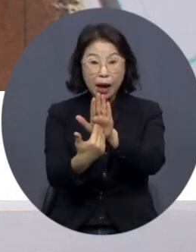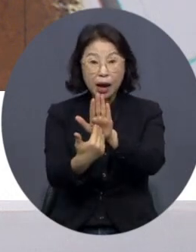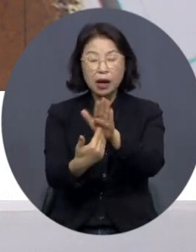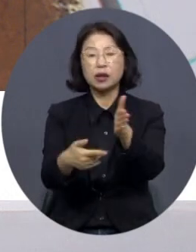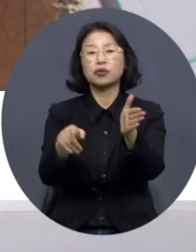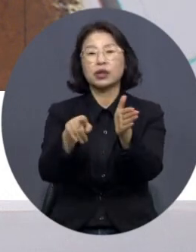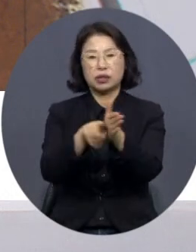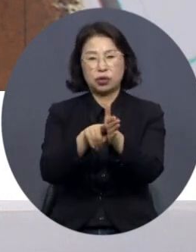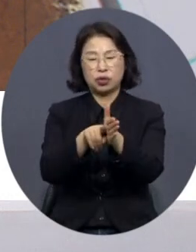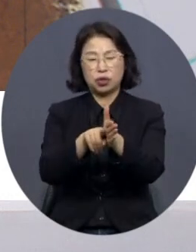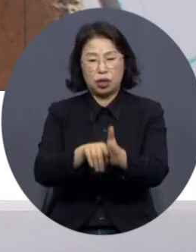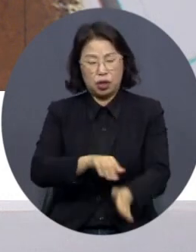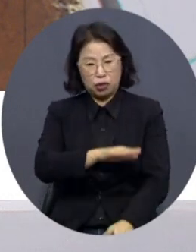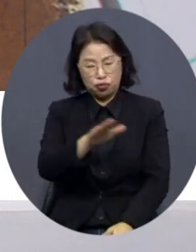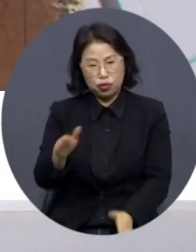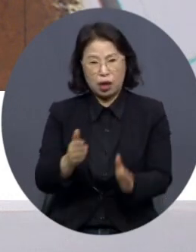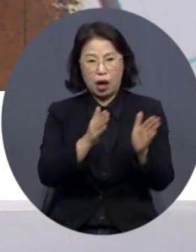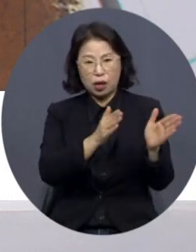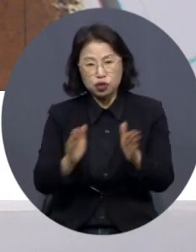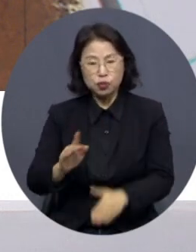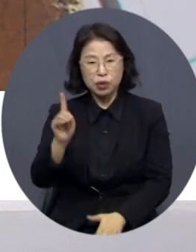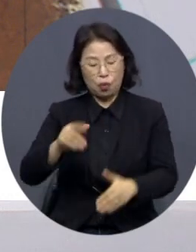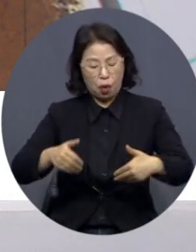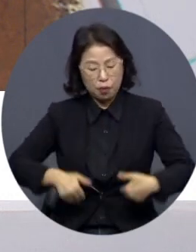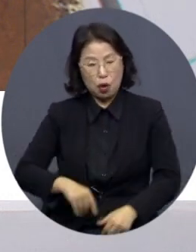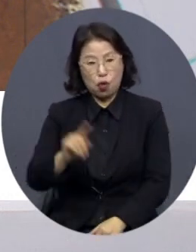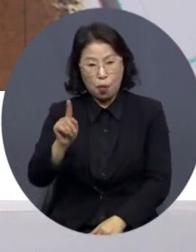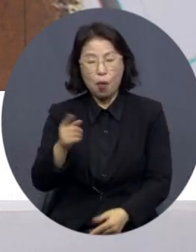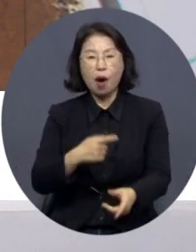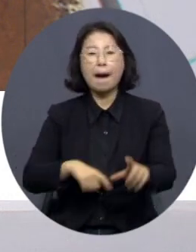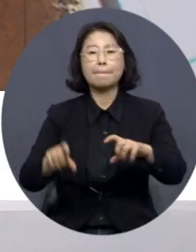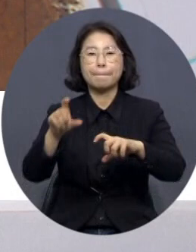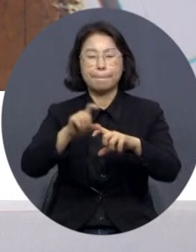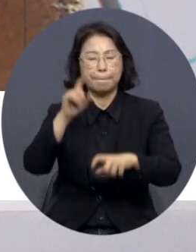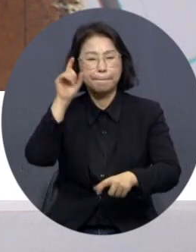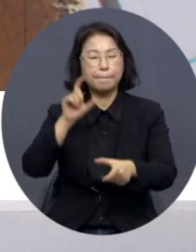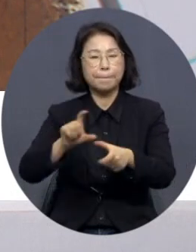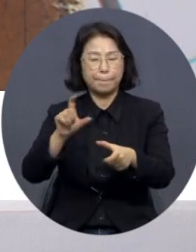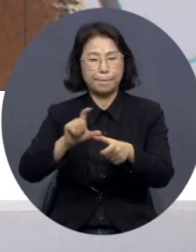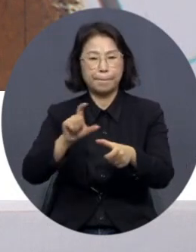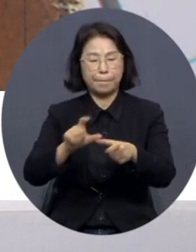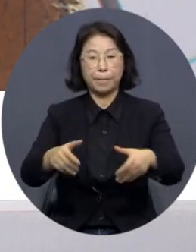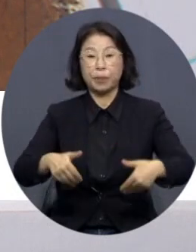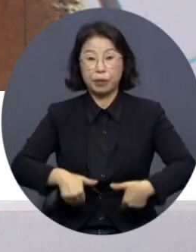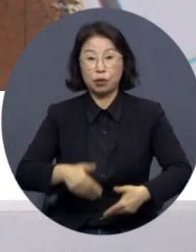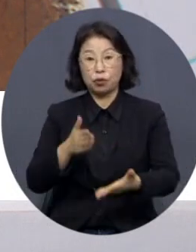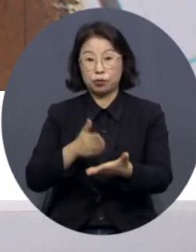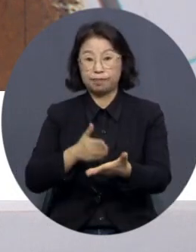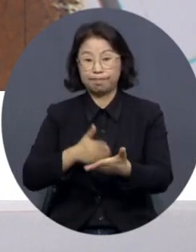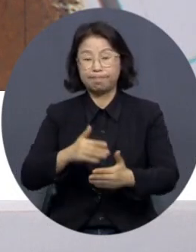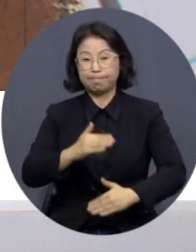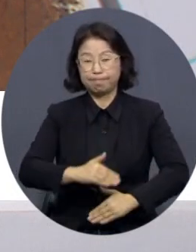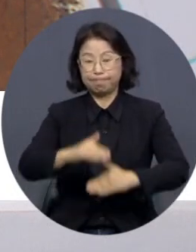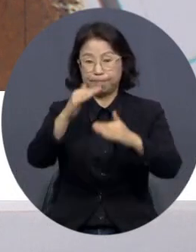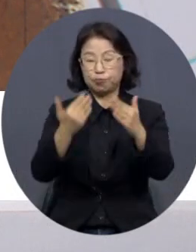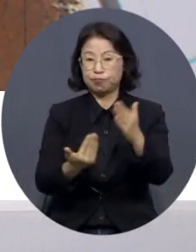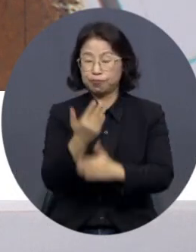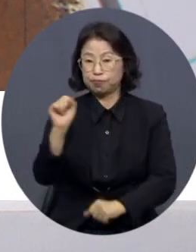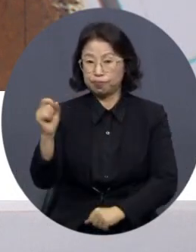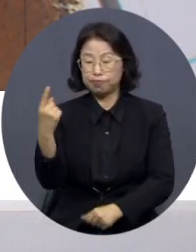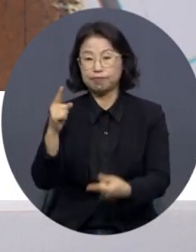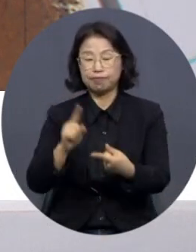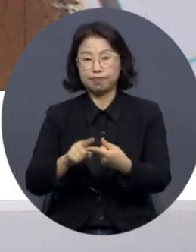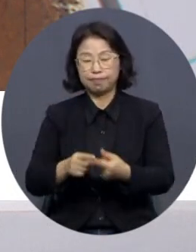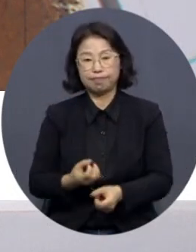않으려면 우리 사회가 무엇을 준비해야 하는지 함께 고민해 보는 시간을 준비했습니다 사고 원인을